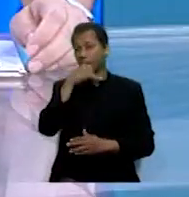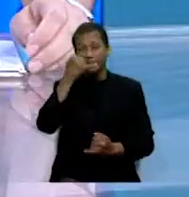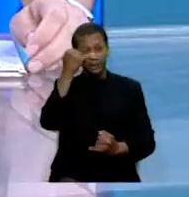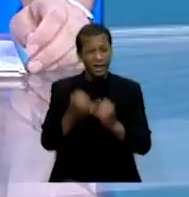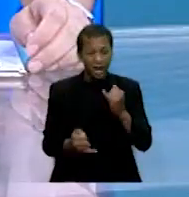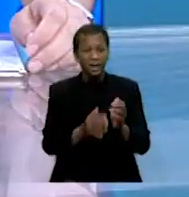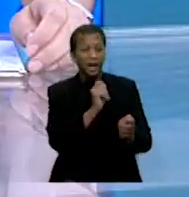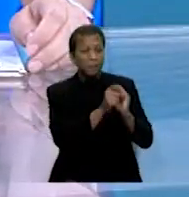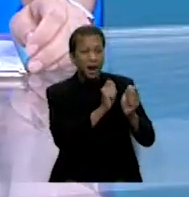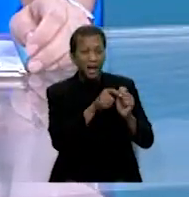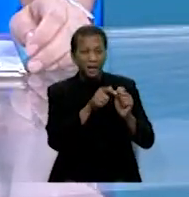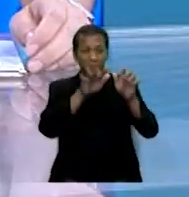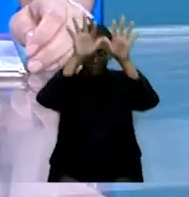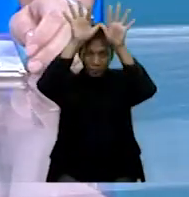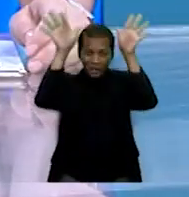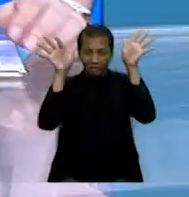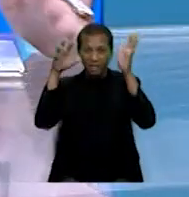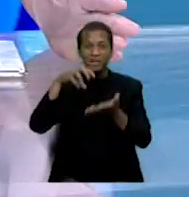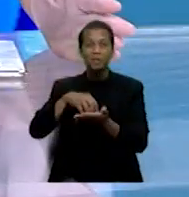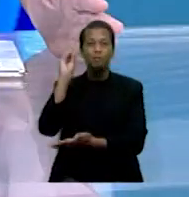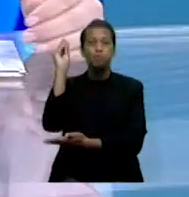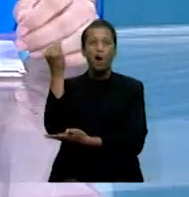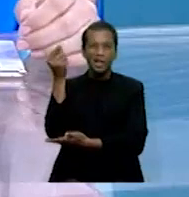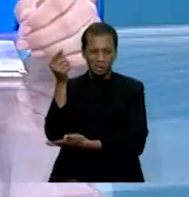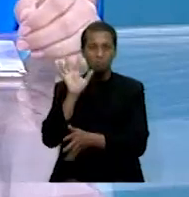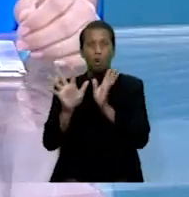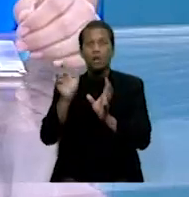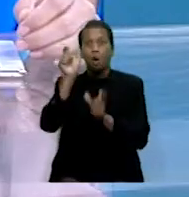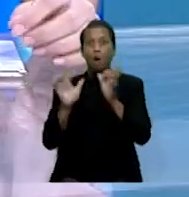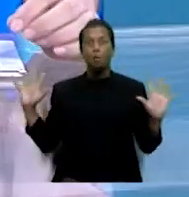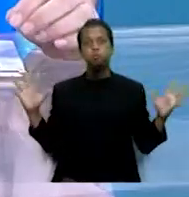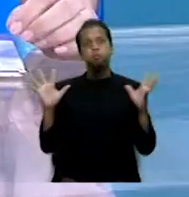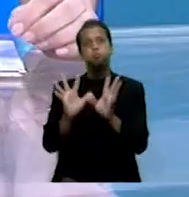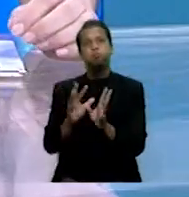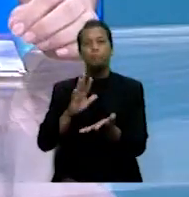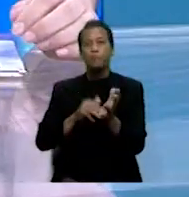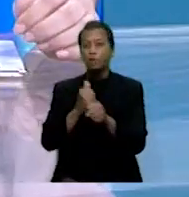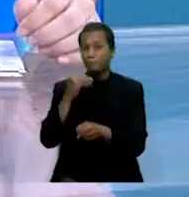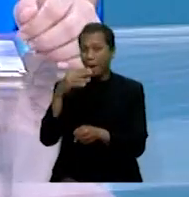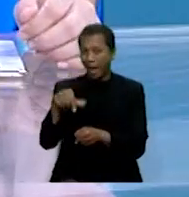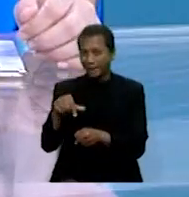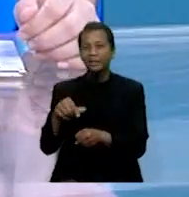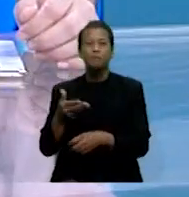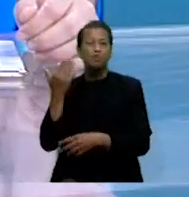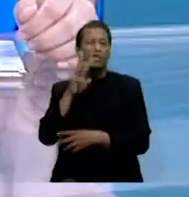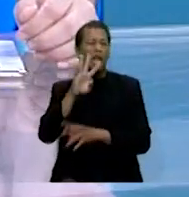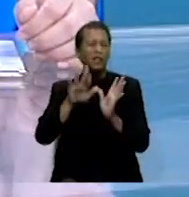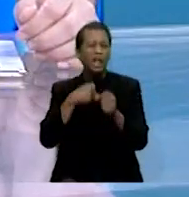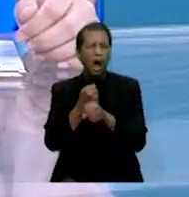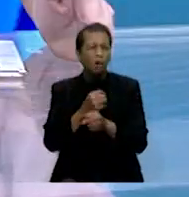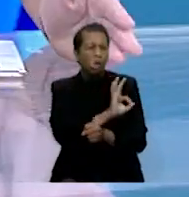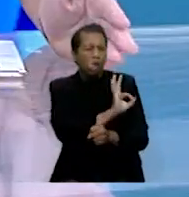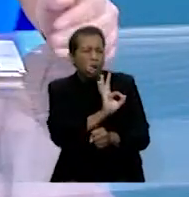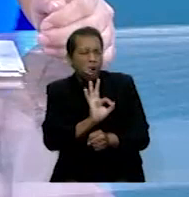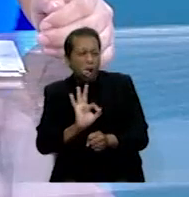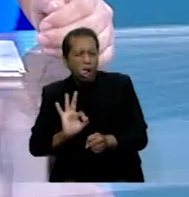Hari terakhir Lebaran Betawi, kawasan Monas dipadati ribuan masyarakat pada Minggu pagi. Setelah tertunda 3 tahun, ribuan masyarakat dari Jakarta